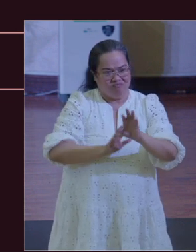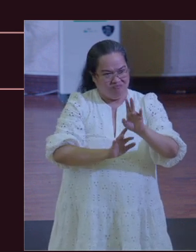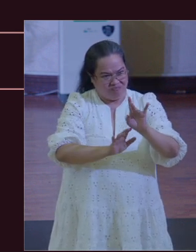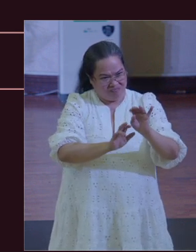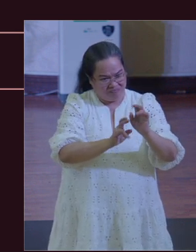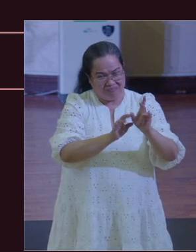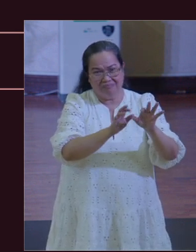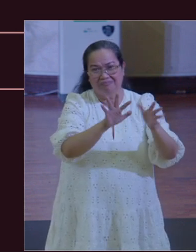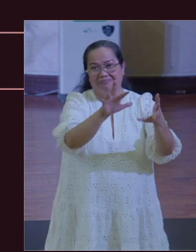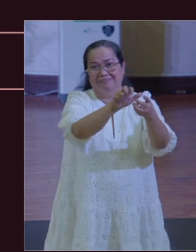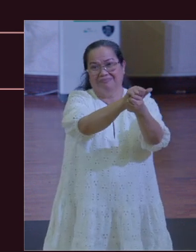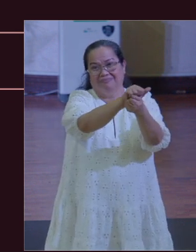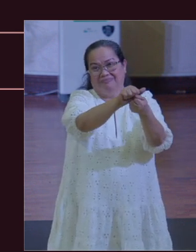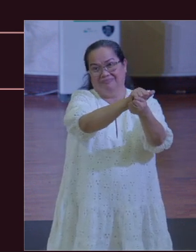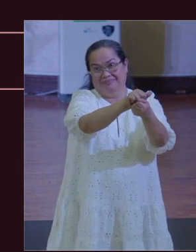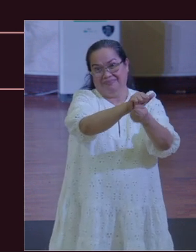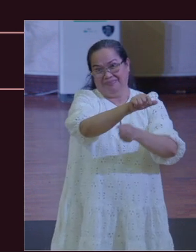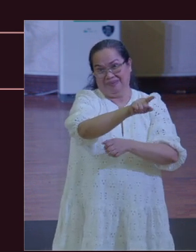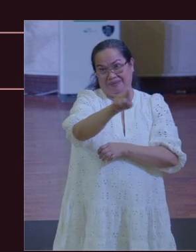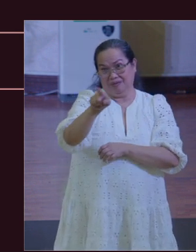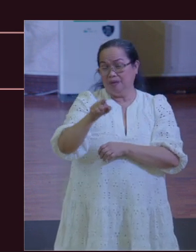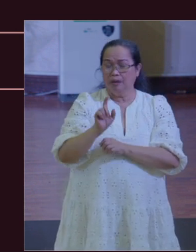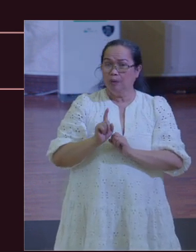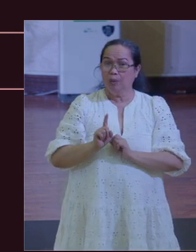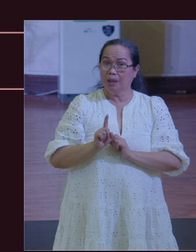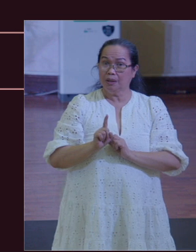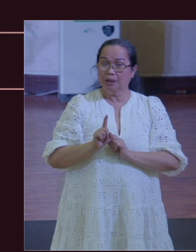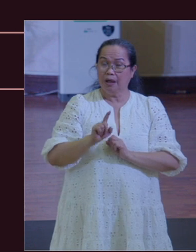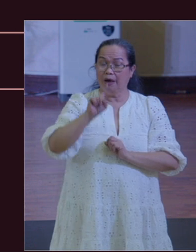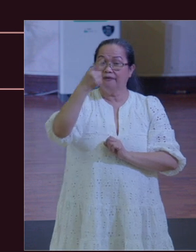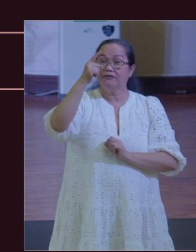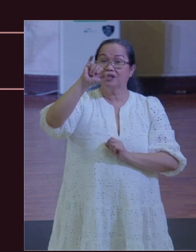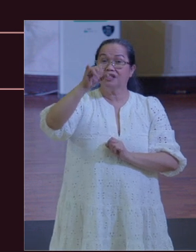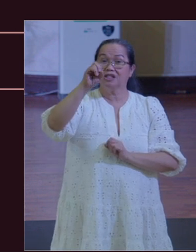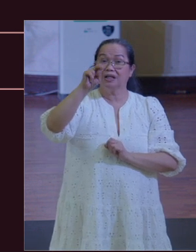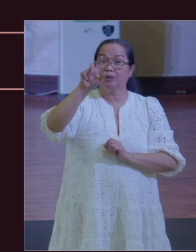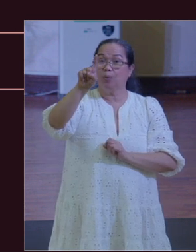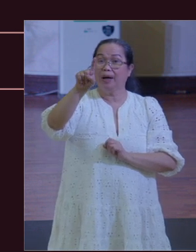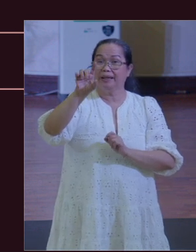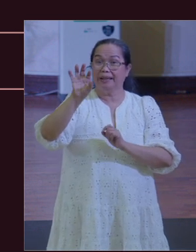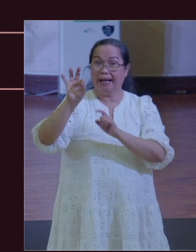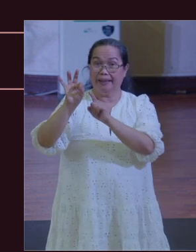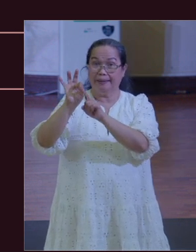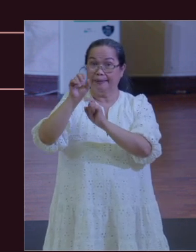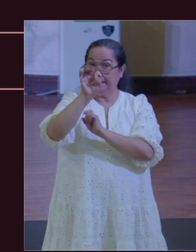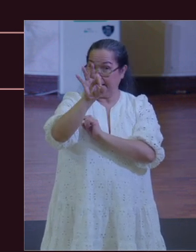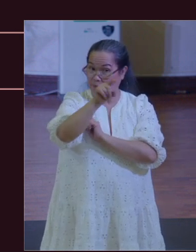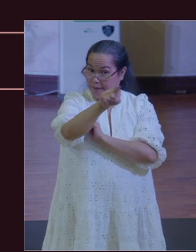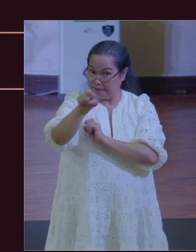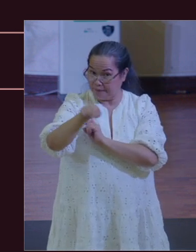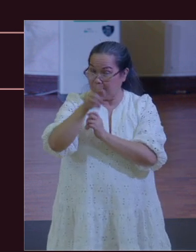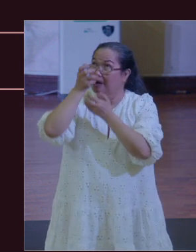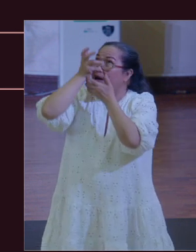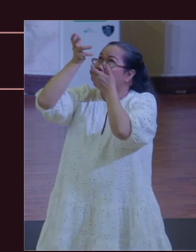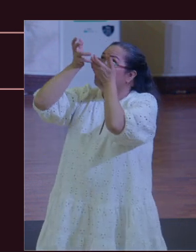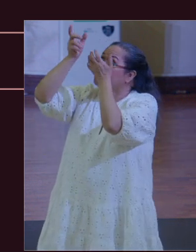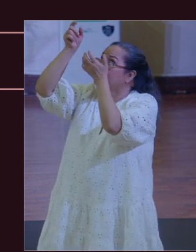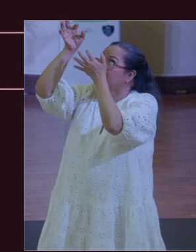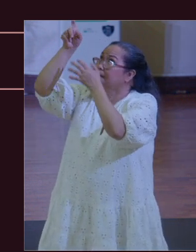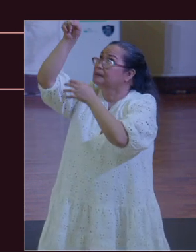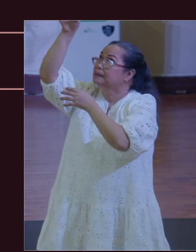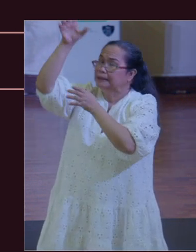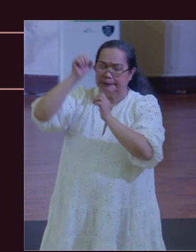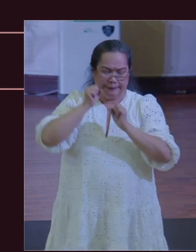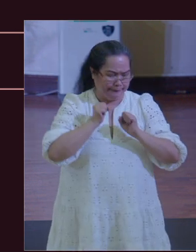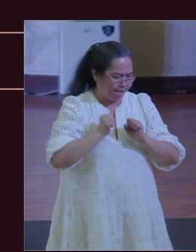destroyer. So meron tayong 1 John 1:9. If we confess our sins, He is faithful and just to forgive